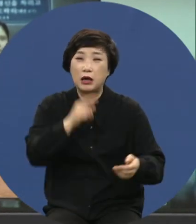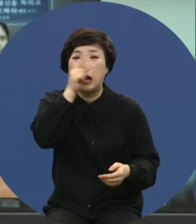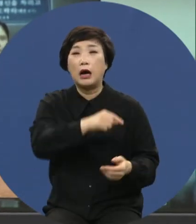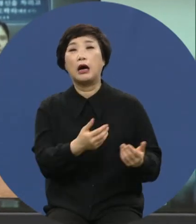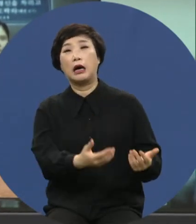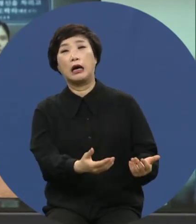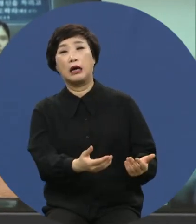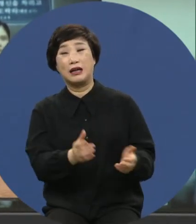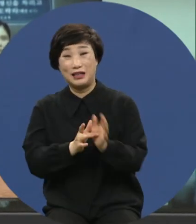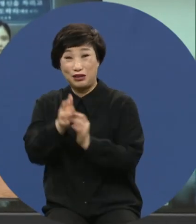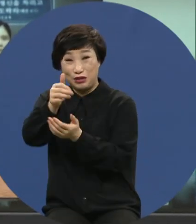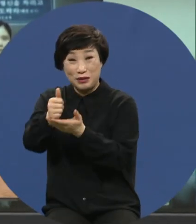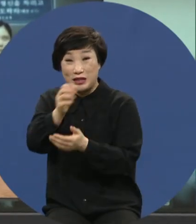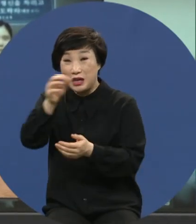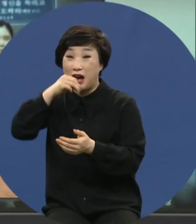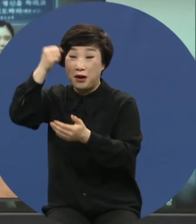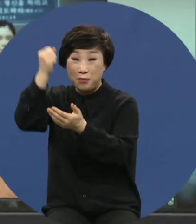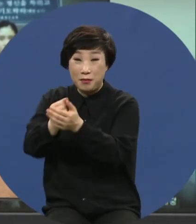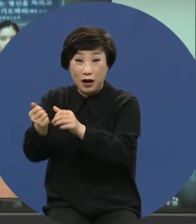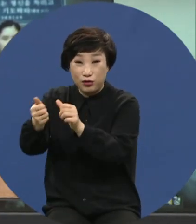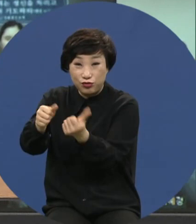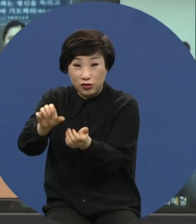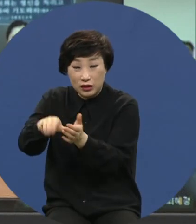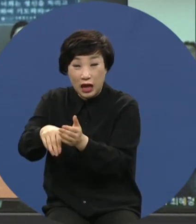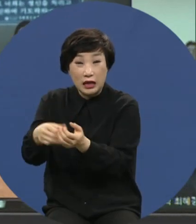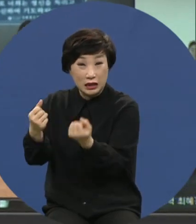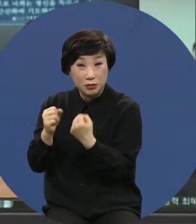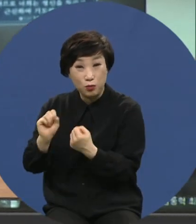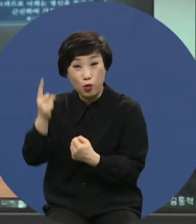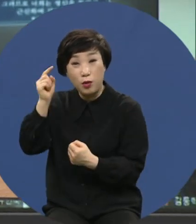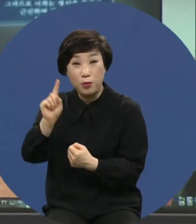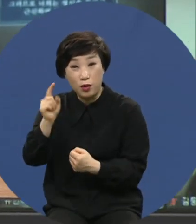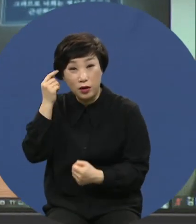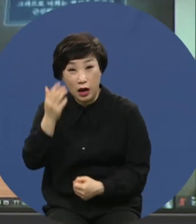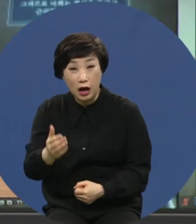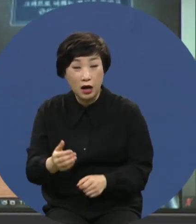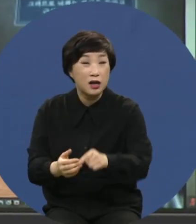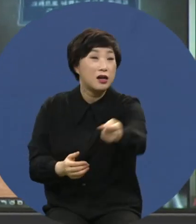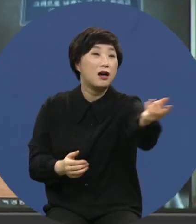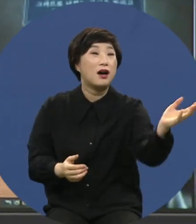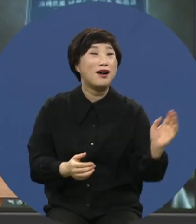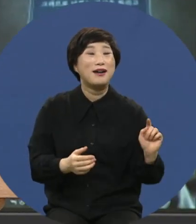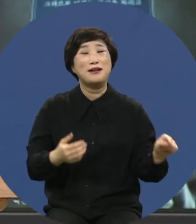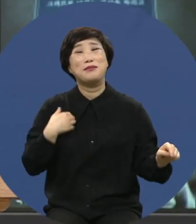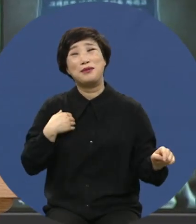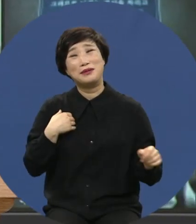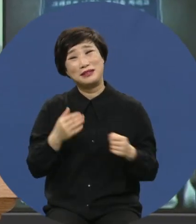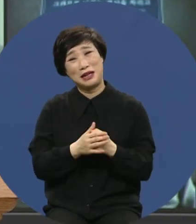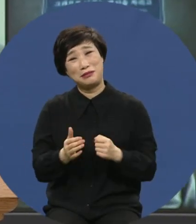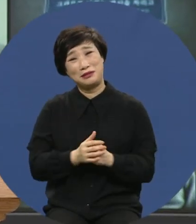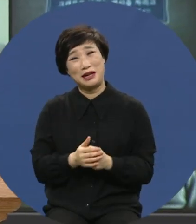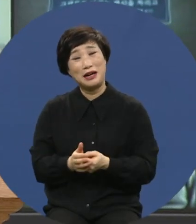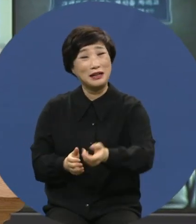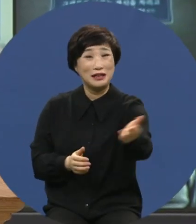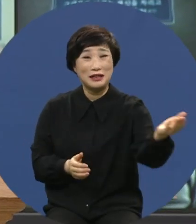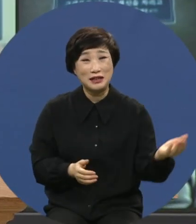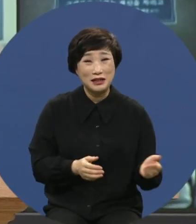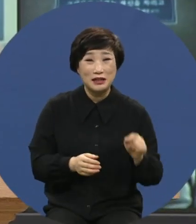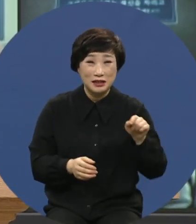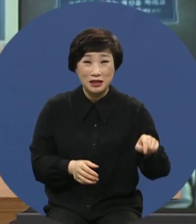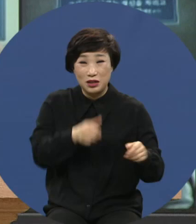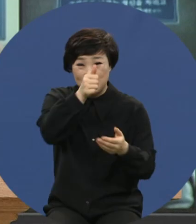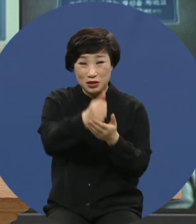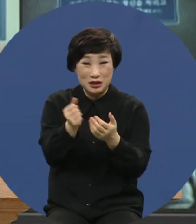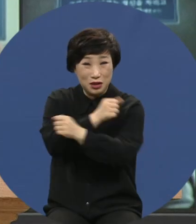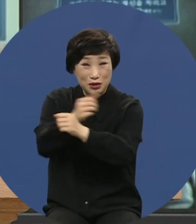어딨어. 예수님 십자가에 죽으시면서 그 힘이 무엇이시며 저들이 몰라서 그래요. 저들의 죄를